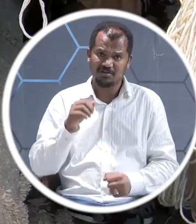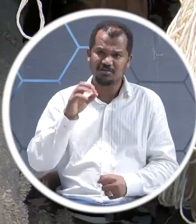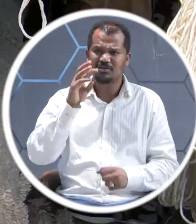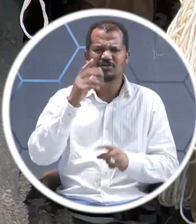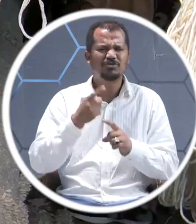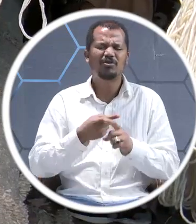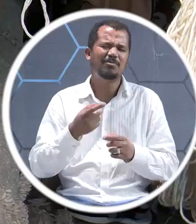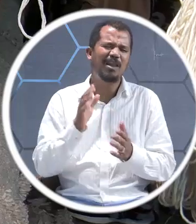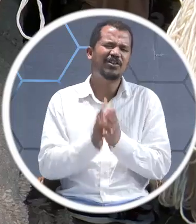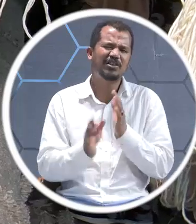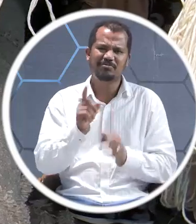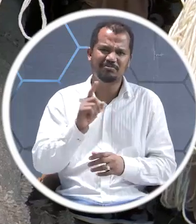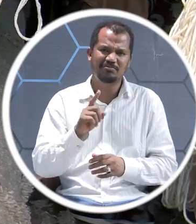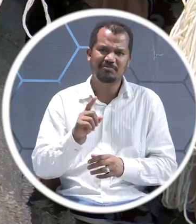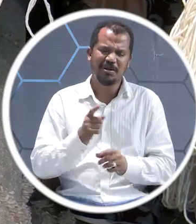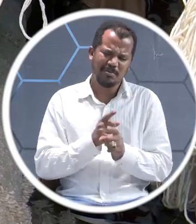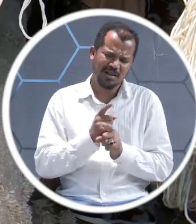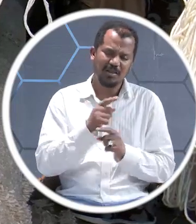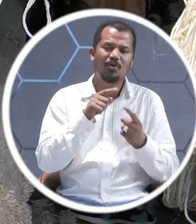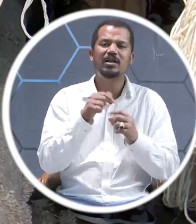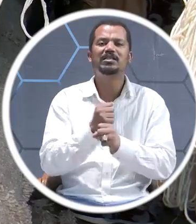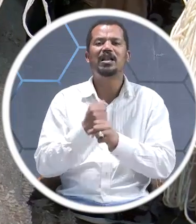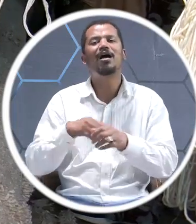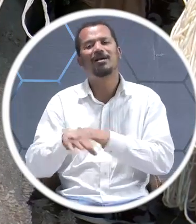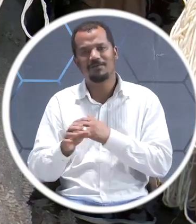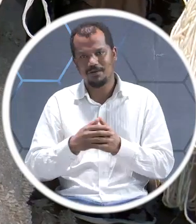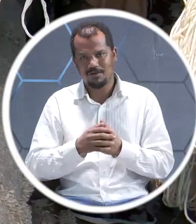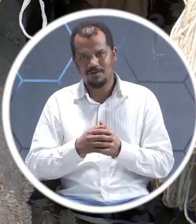አልፈጀም 6 ወር አልፈጀብኝ። በቀጥታ ወደ ስራው ነው።